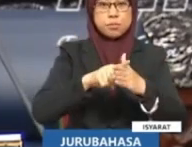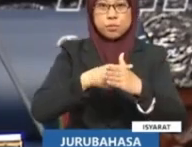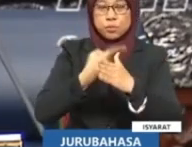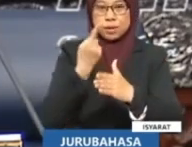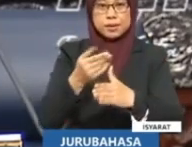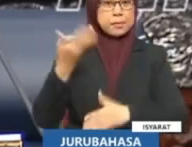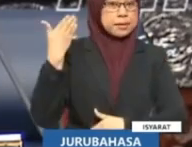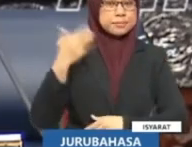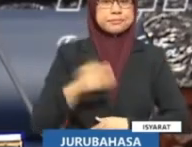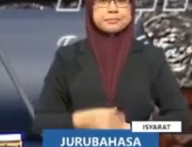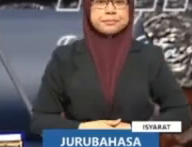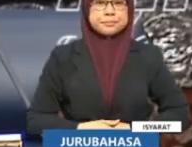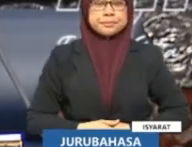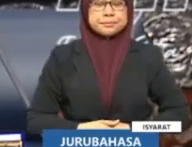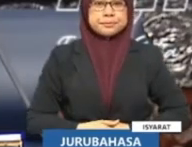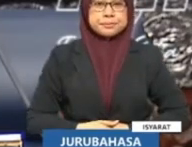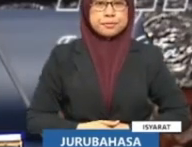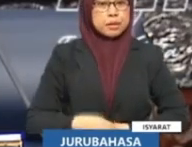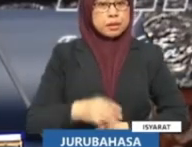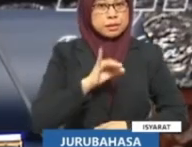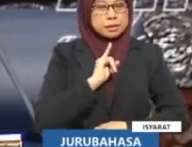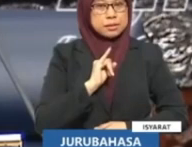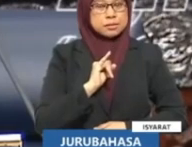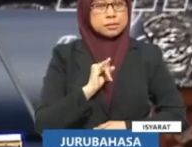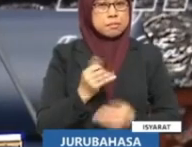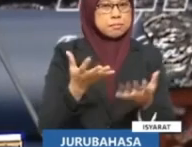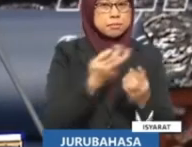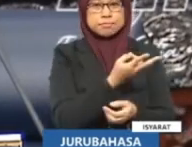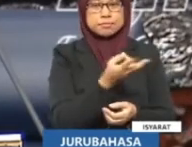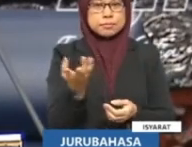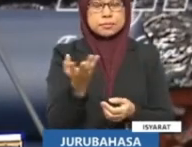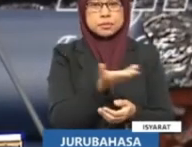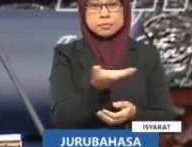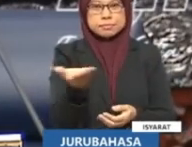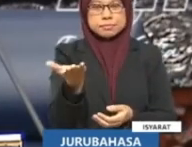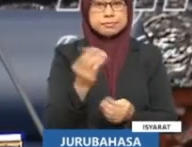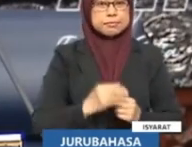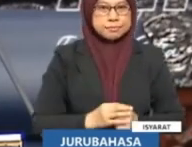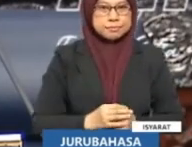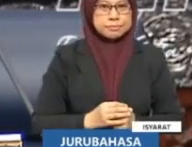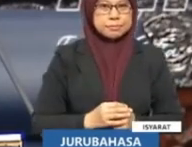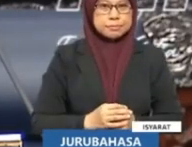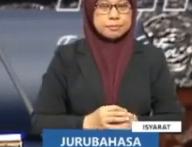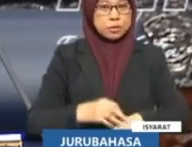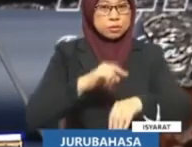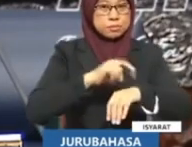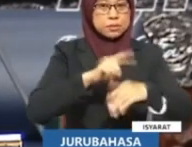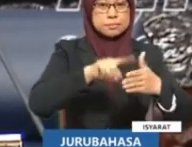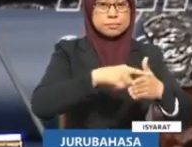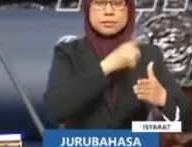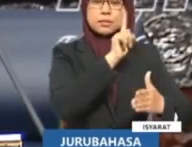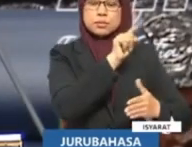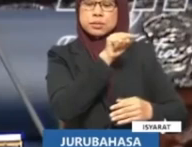X6 bulan kebelakang dalam hal ini saya suka menarik perhatian dewan yang mulai ini bahwa bagi tempoh